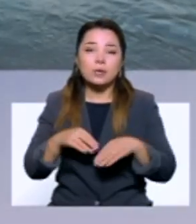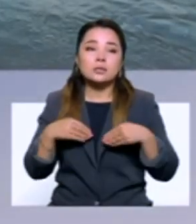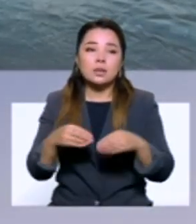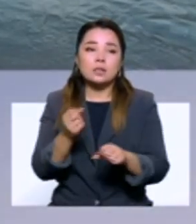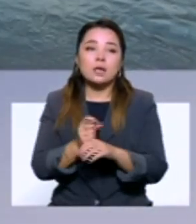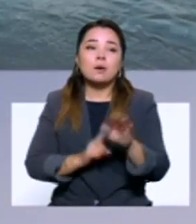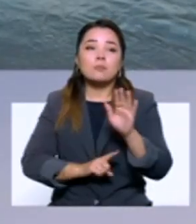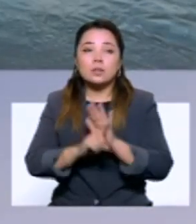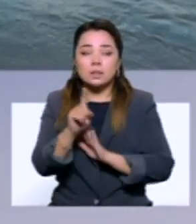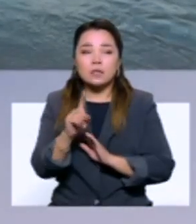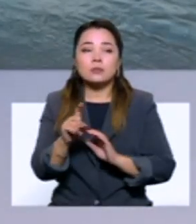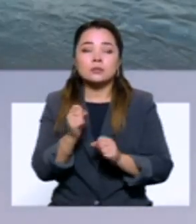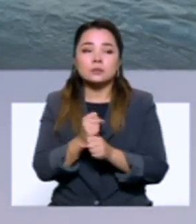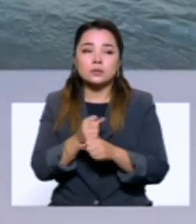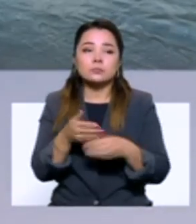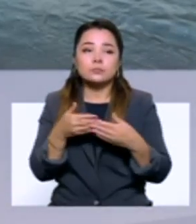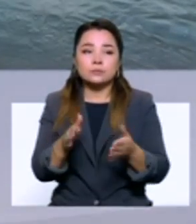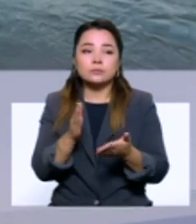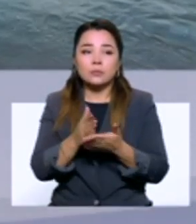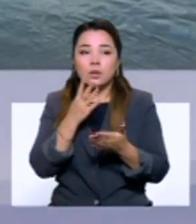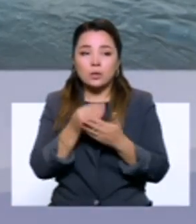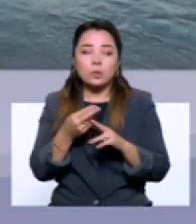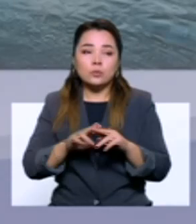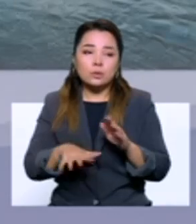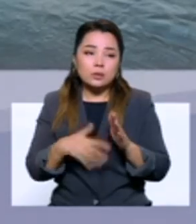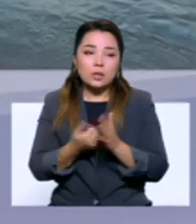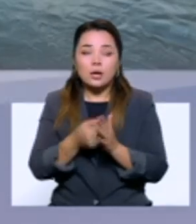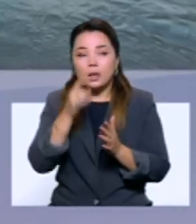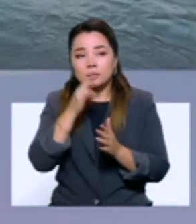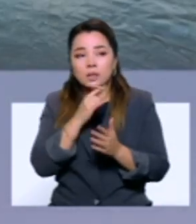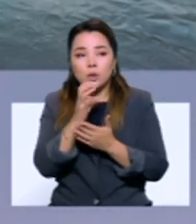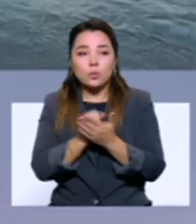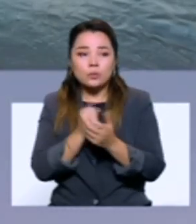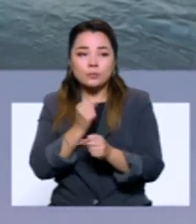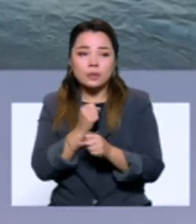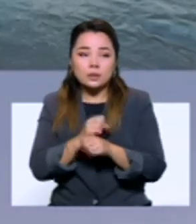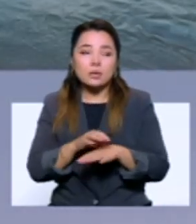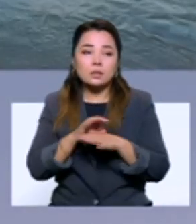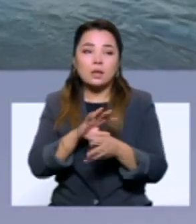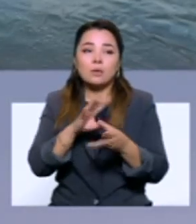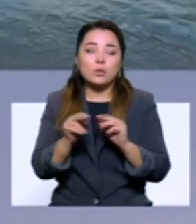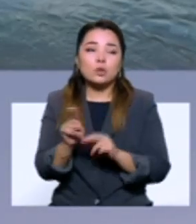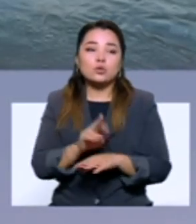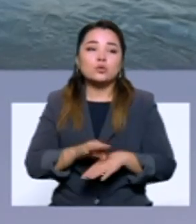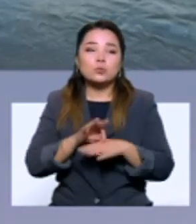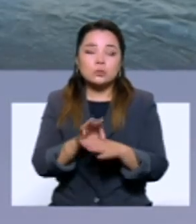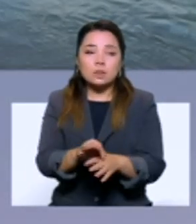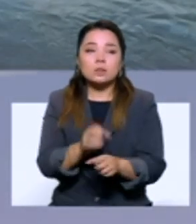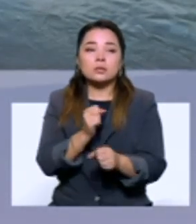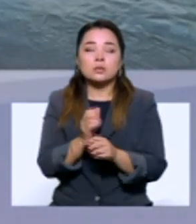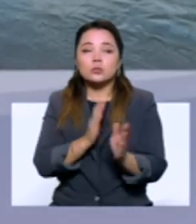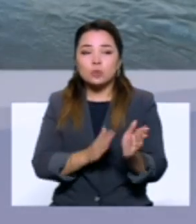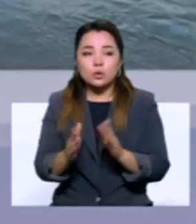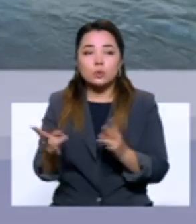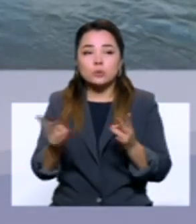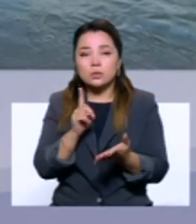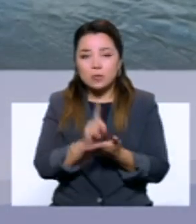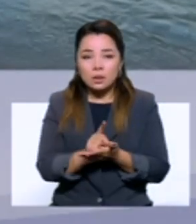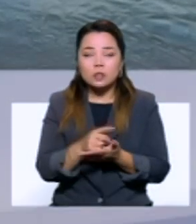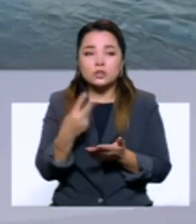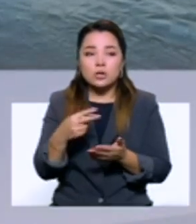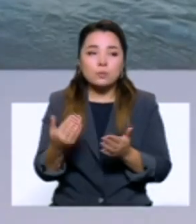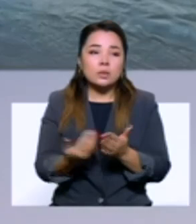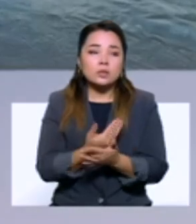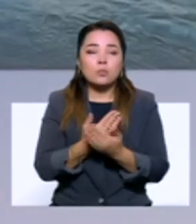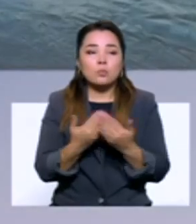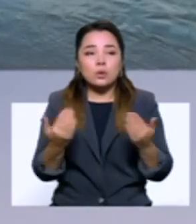науқаны басталғанда жіберсе құбағып, ал оған дейін Қазақстандағы су қоймасының барын жөндеп, жоғын түгендеу керек. 20 жаңа